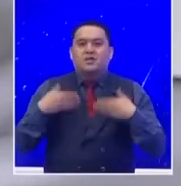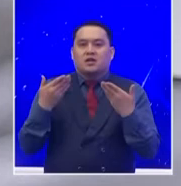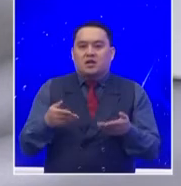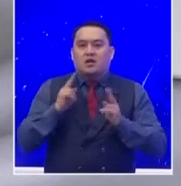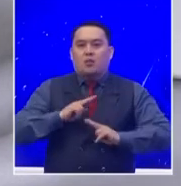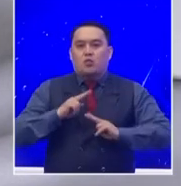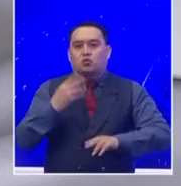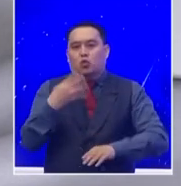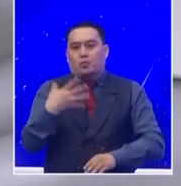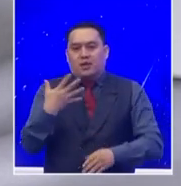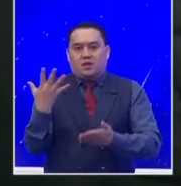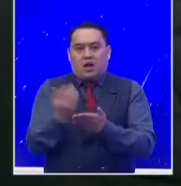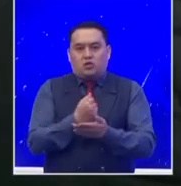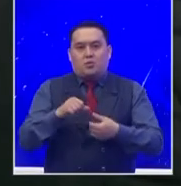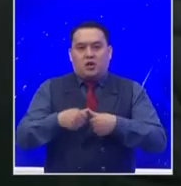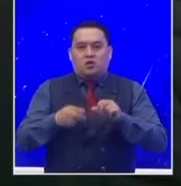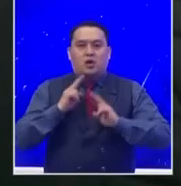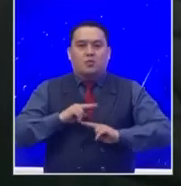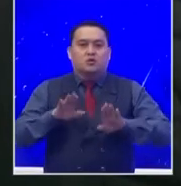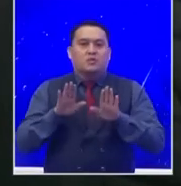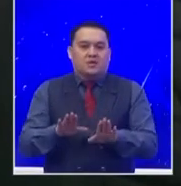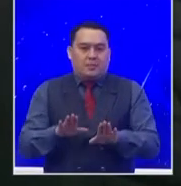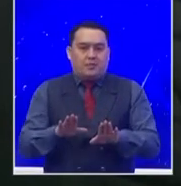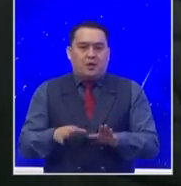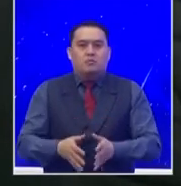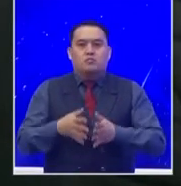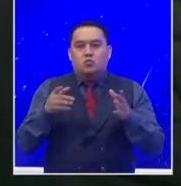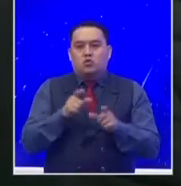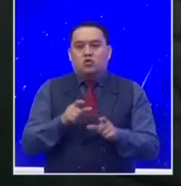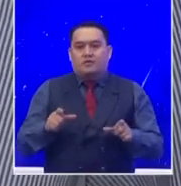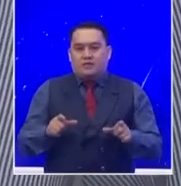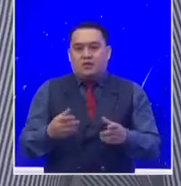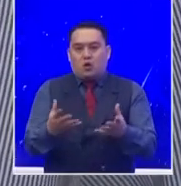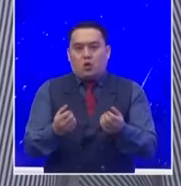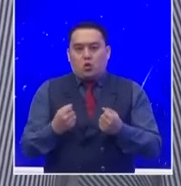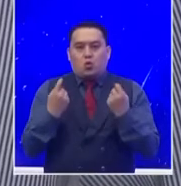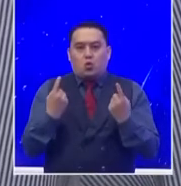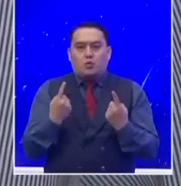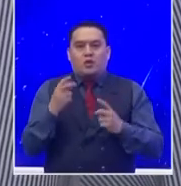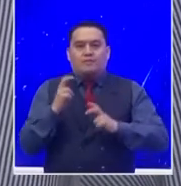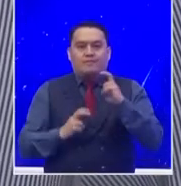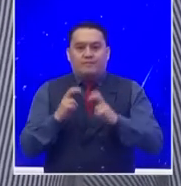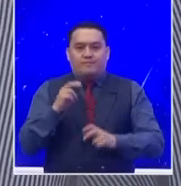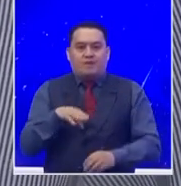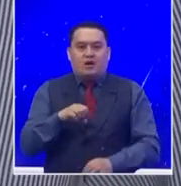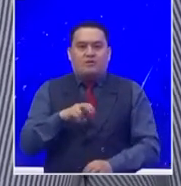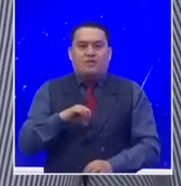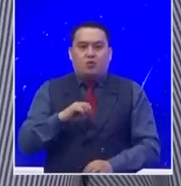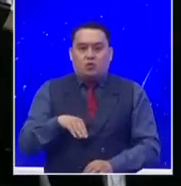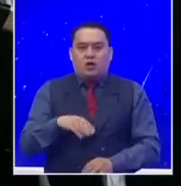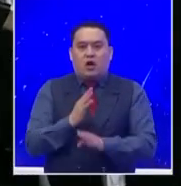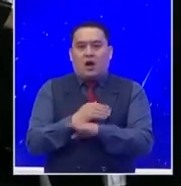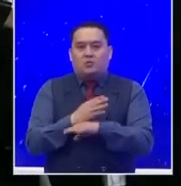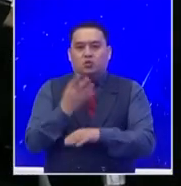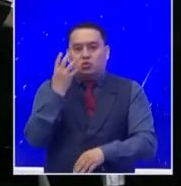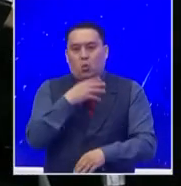ярмарки 45 из них нашли постоянное рабочее место. Большую часть граждан к себе приняли крупнейшие предприятия, как Maravan Food, Капшигай Жилу